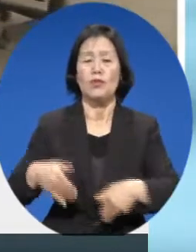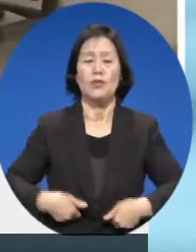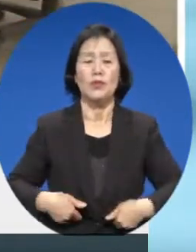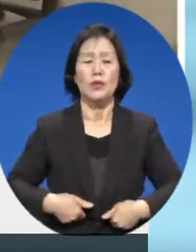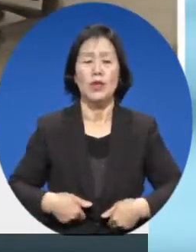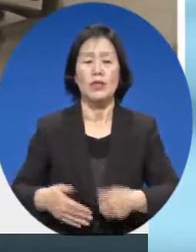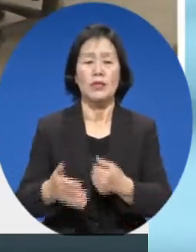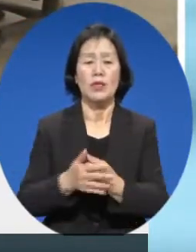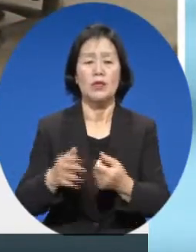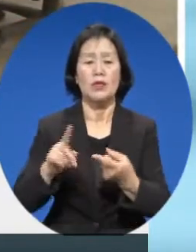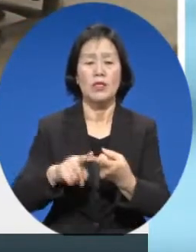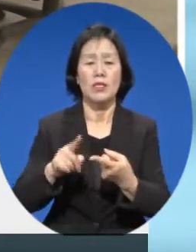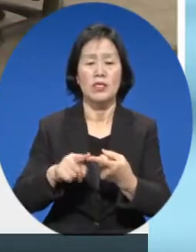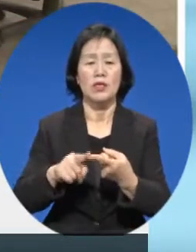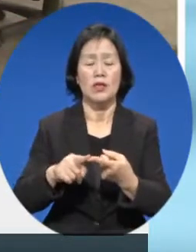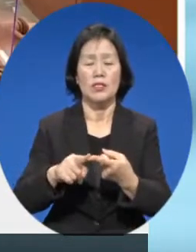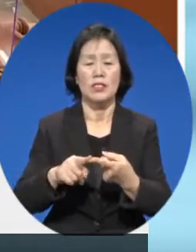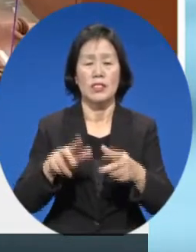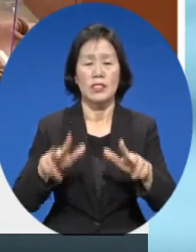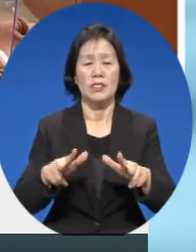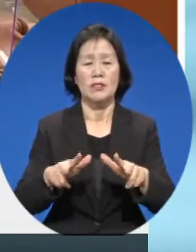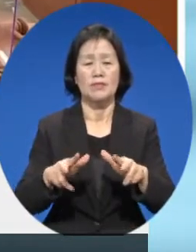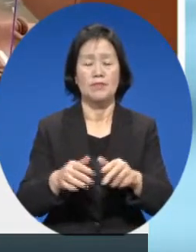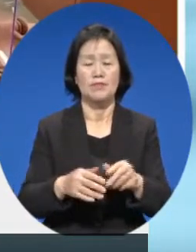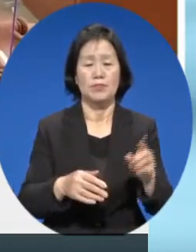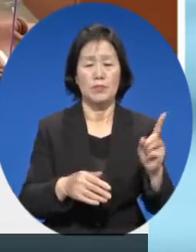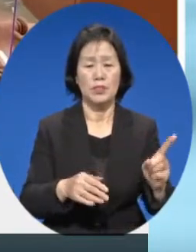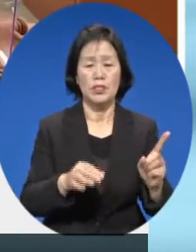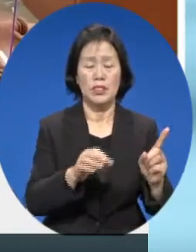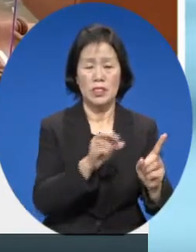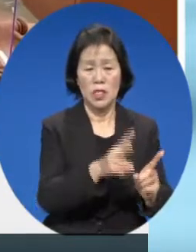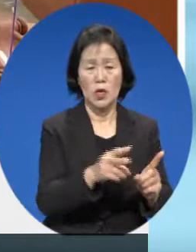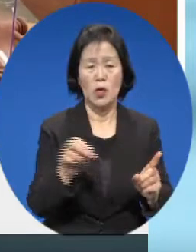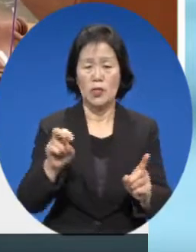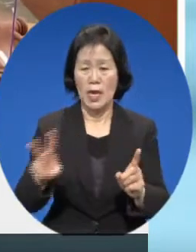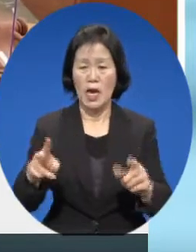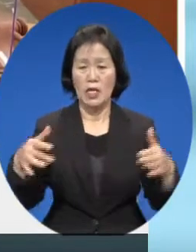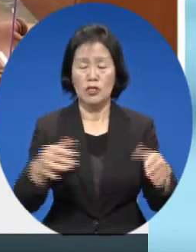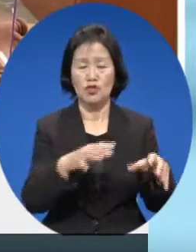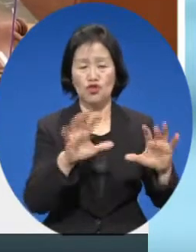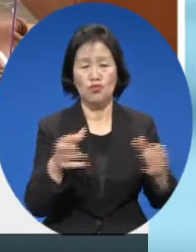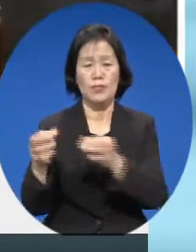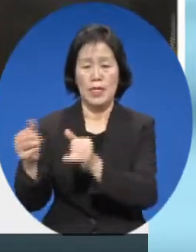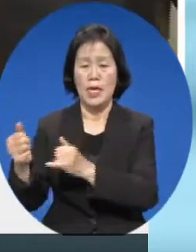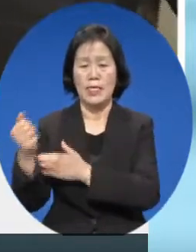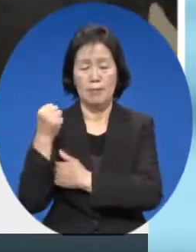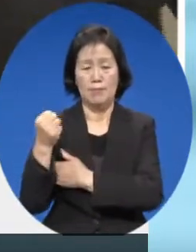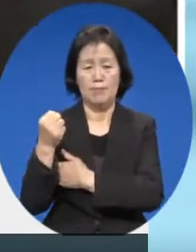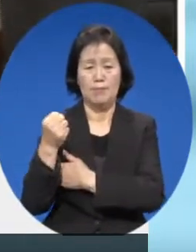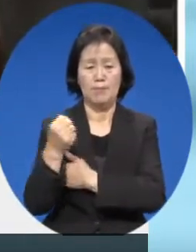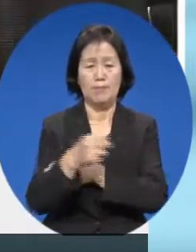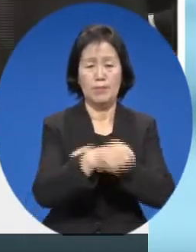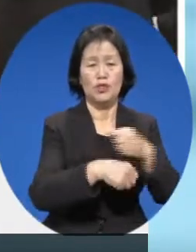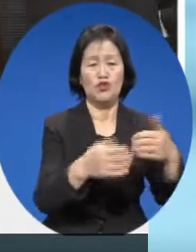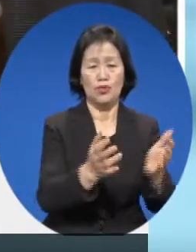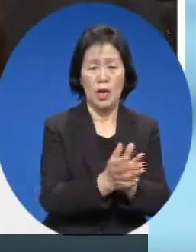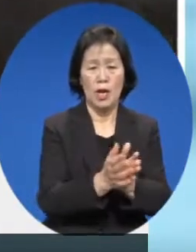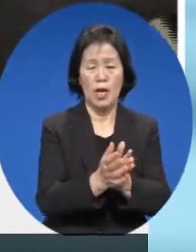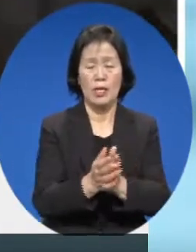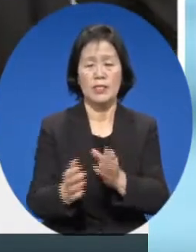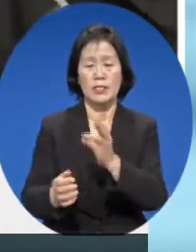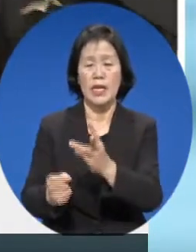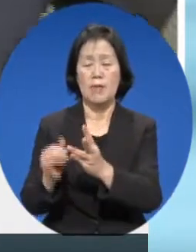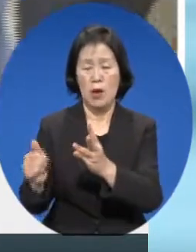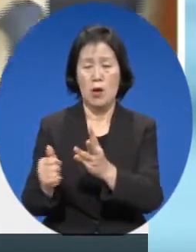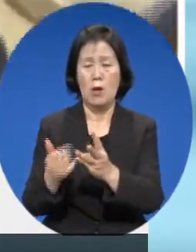그 똑 현재 이 교섭단체 인 으 이제 국민의 임 의 2명 외적 3명 을 개정하고